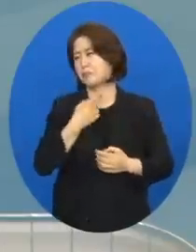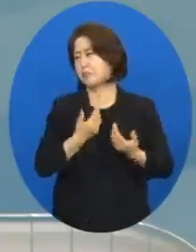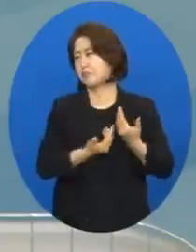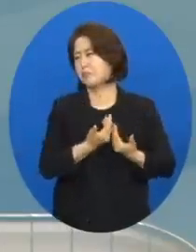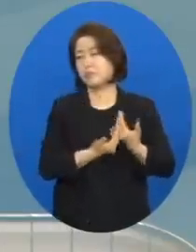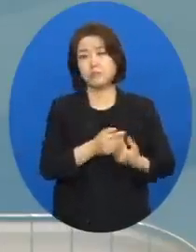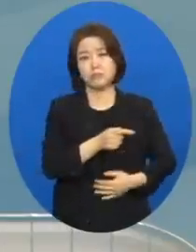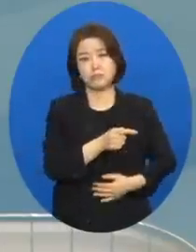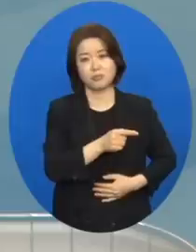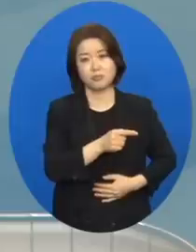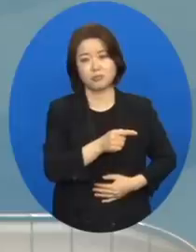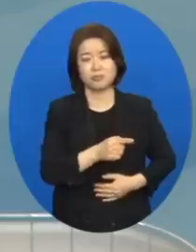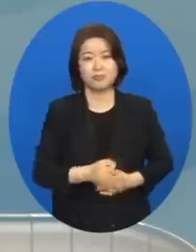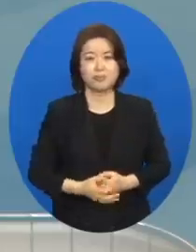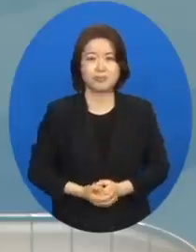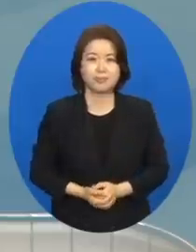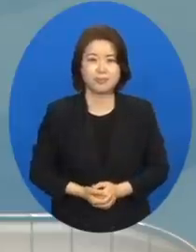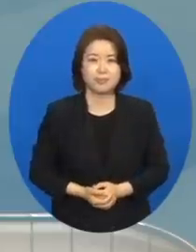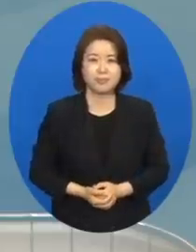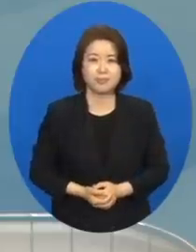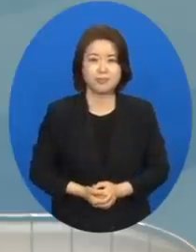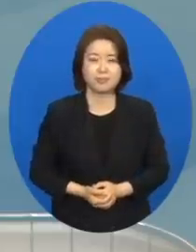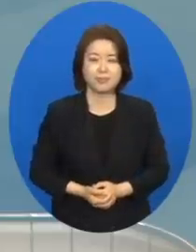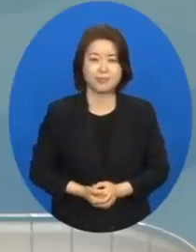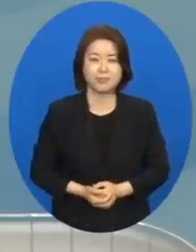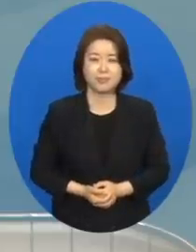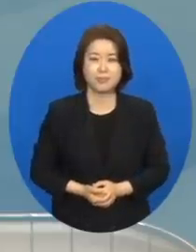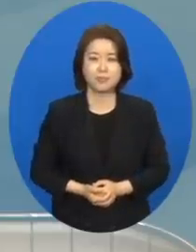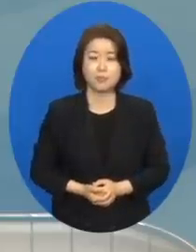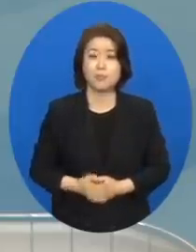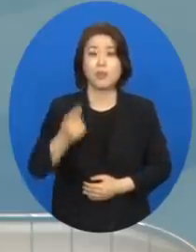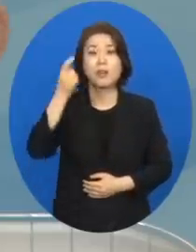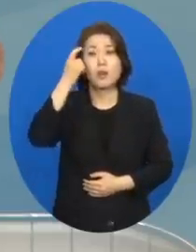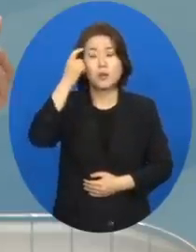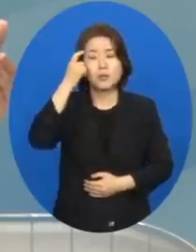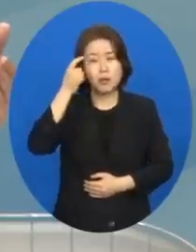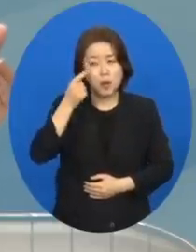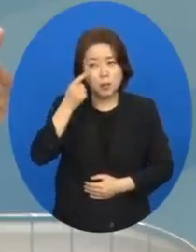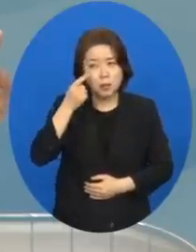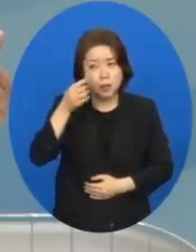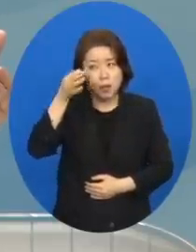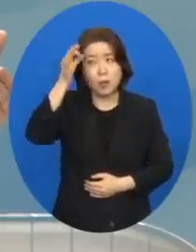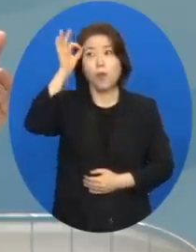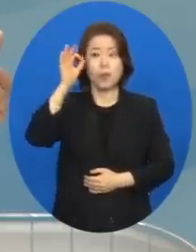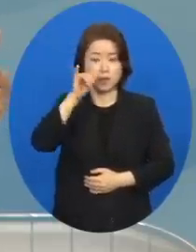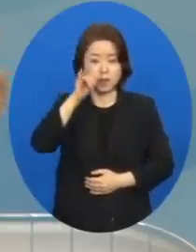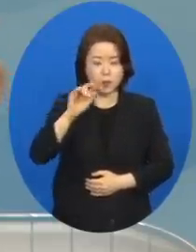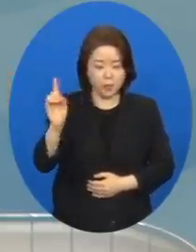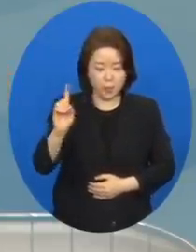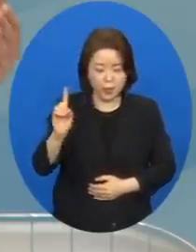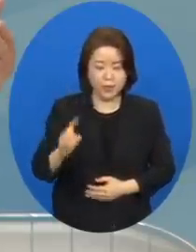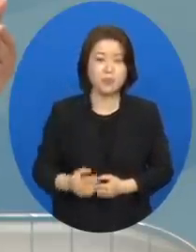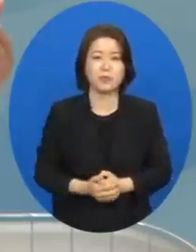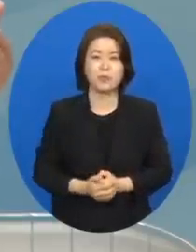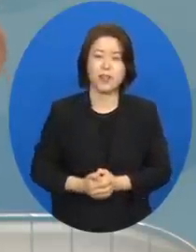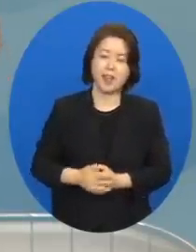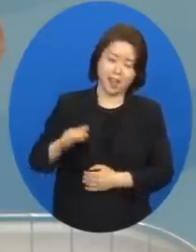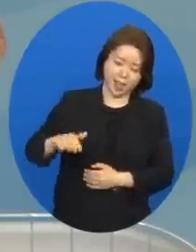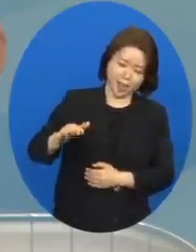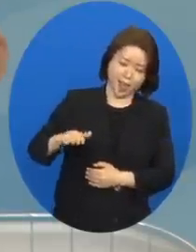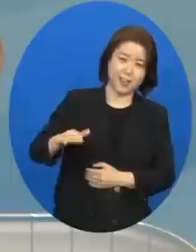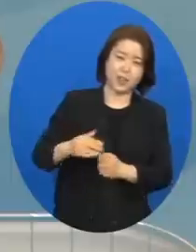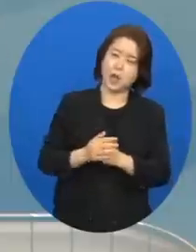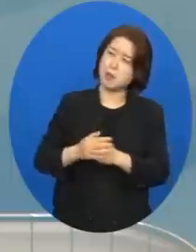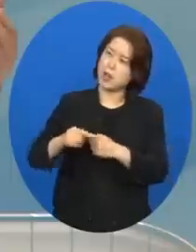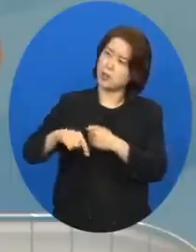않았습니다. 뭐 그렇게 생각을 해보니까 기억이 난 거죠. 아주 어릴 때